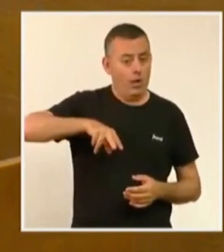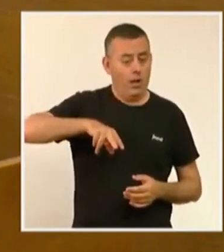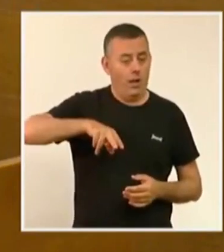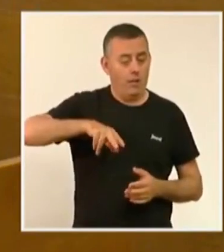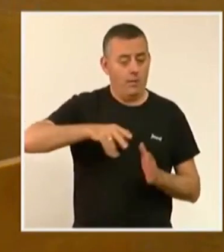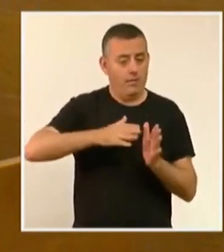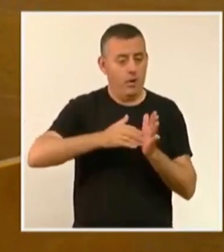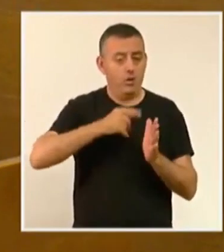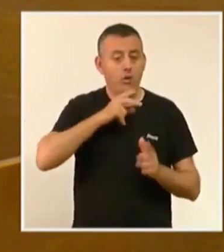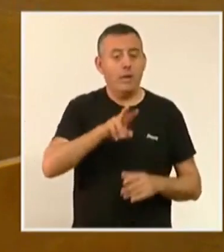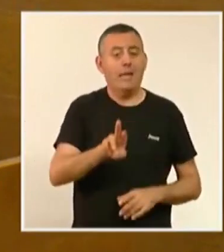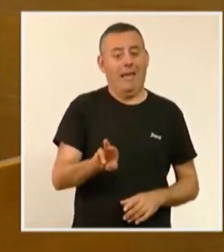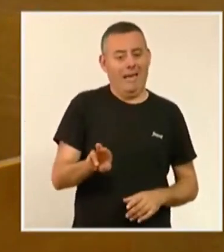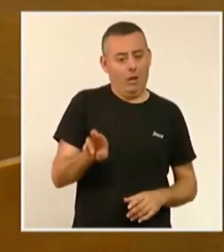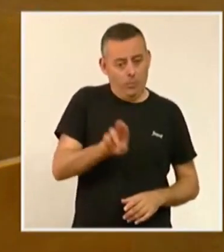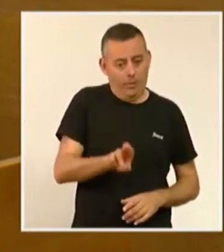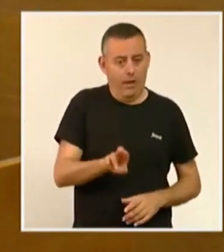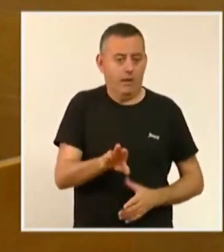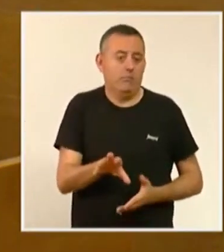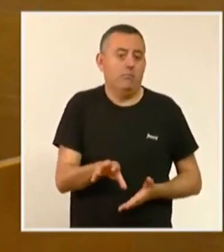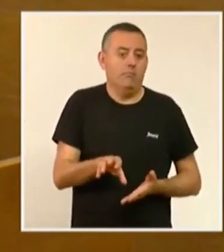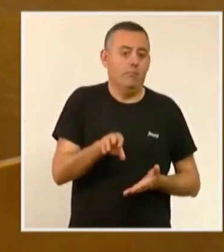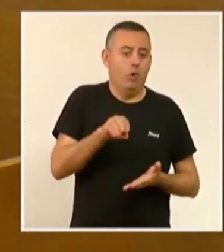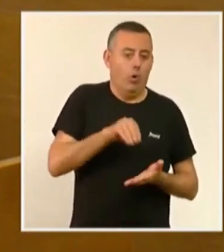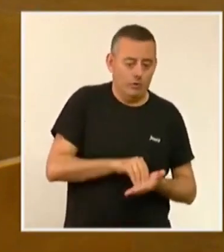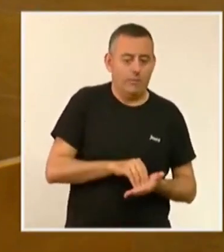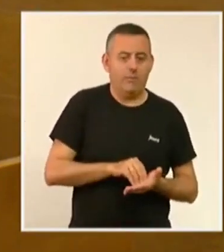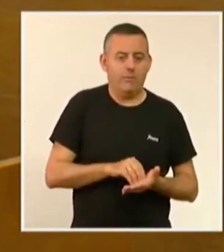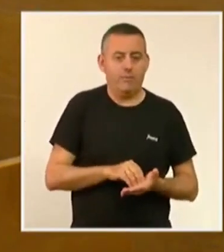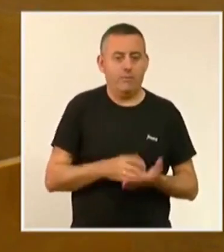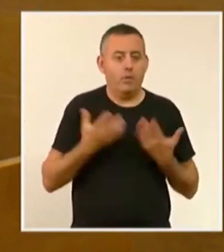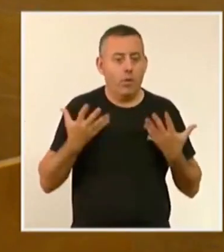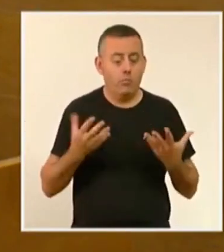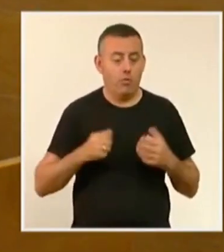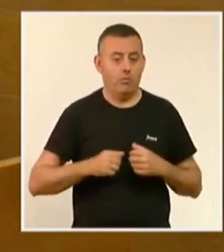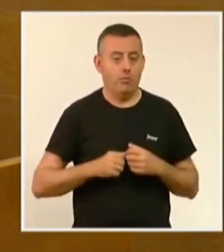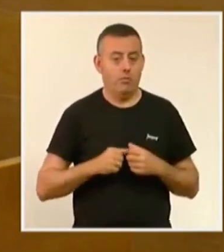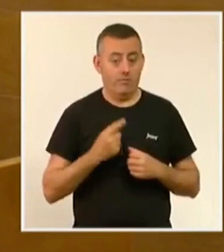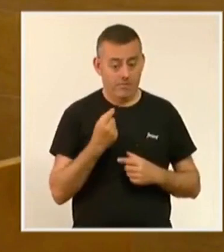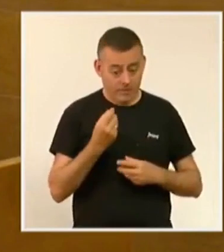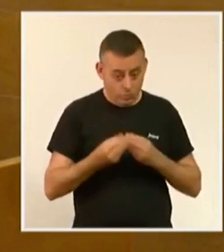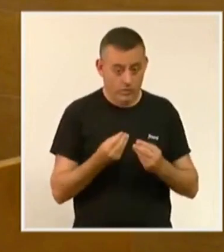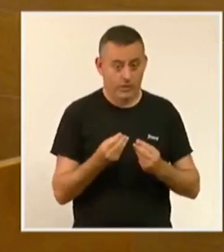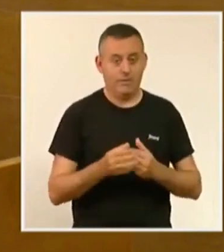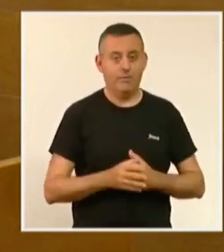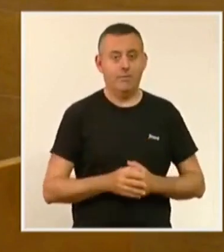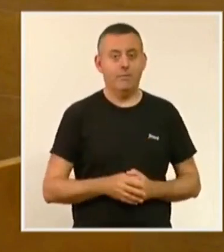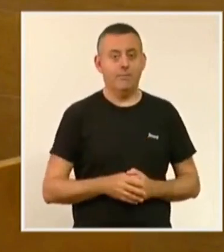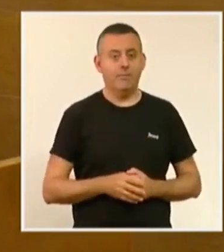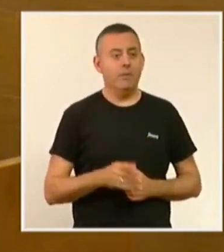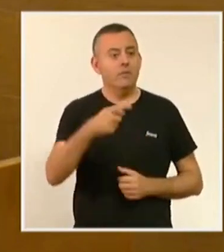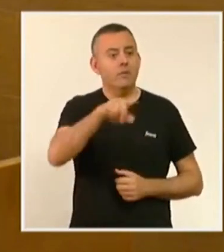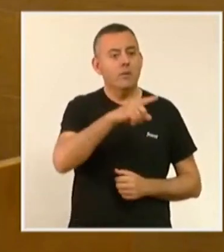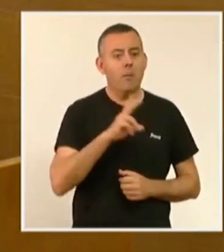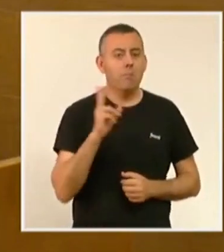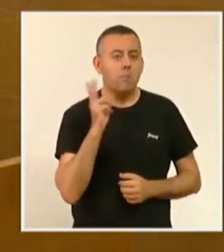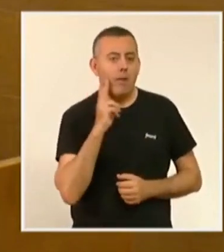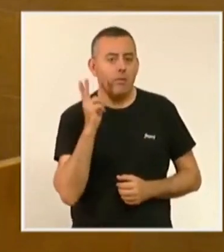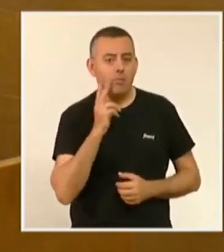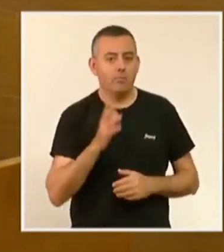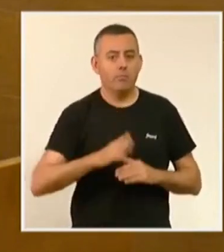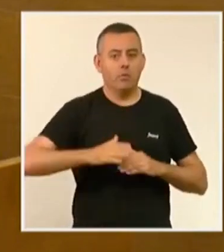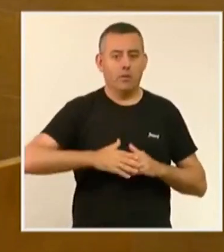xiquets? Digue'm vostès com es pot recuperar una llengua. Per què tenen tanta por a una paraula tan bonica com